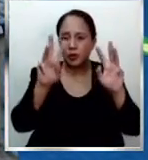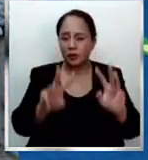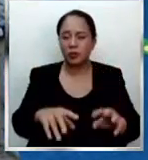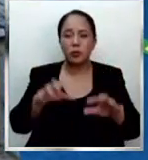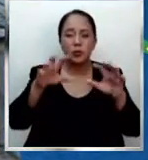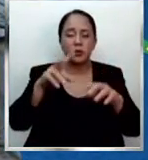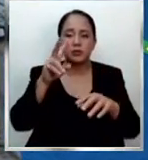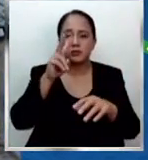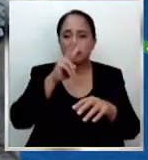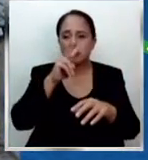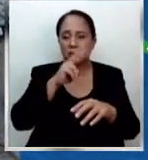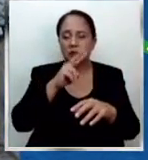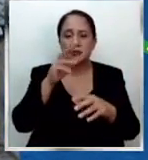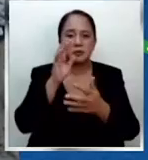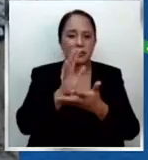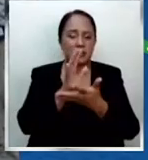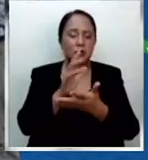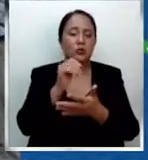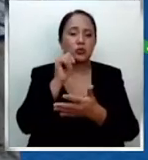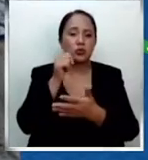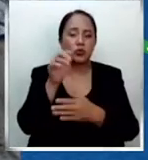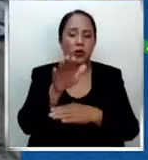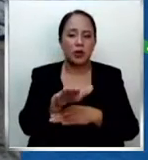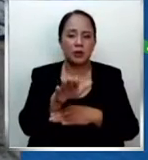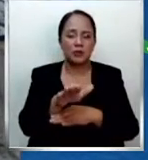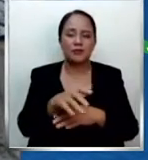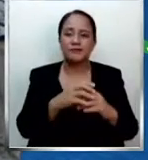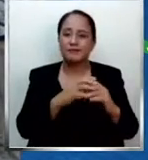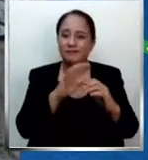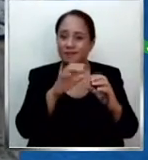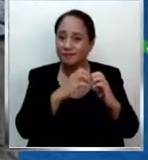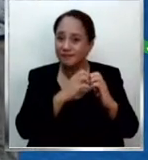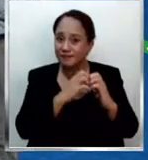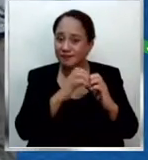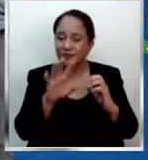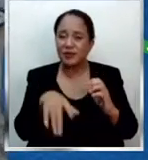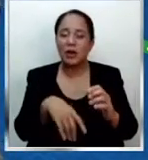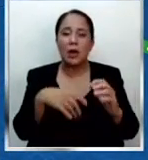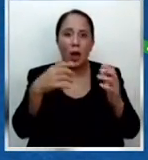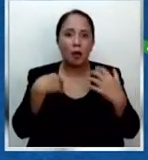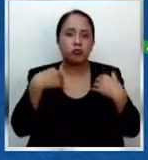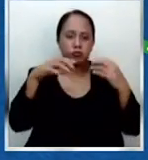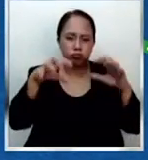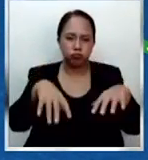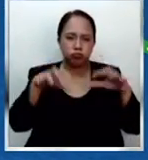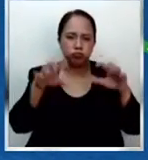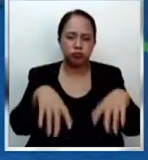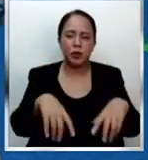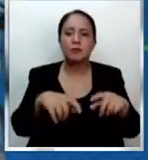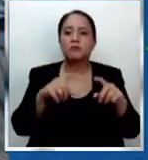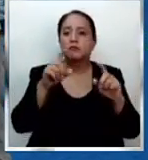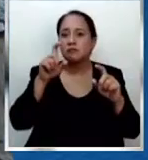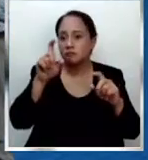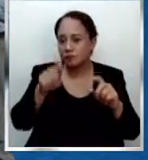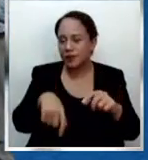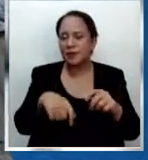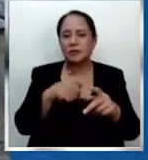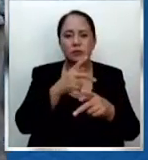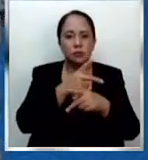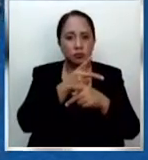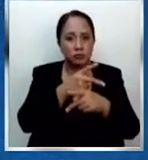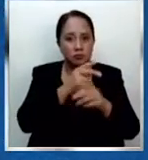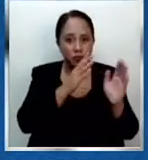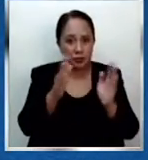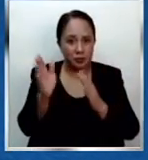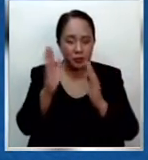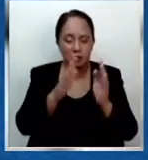Mindanao. Pero yan, bukas ang hapon at mga kapuso, ha, may mga heavy to intense rains kaya maging handa pa rin po yung mga taga Mindanao sa